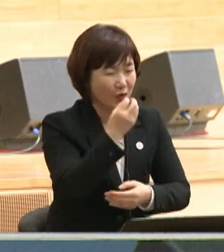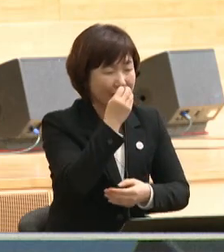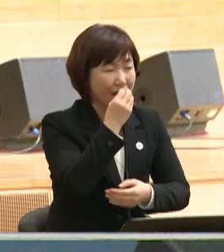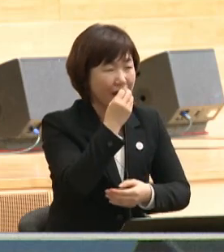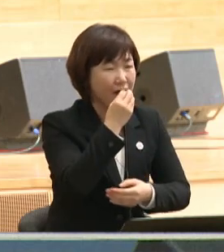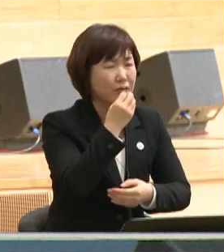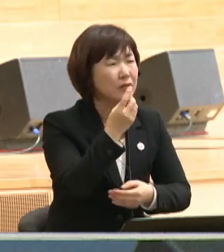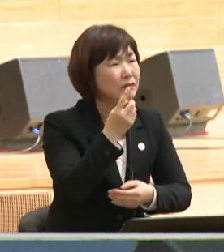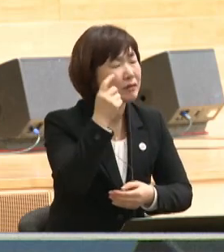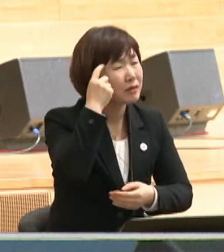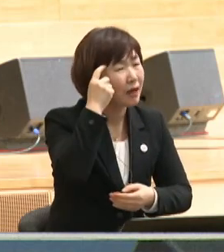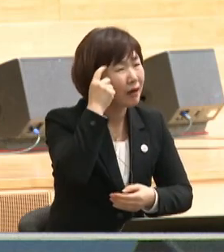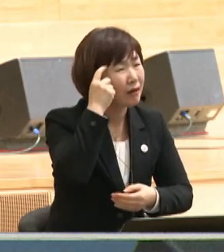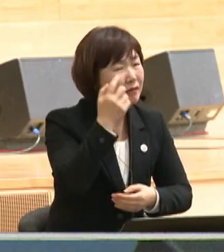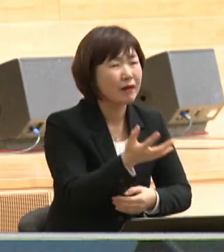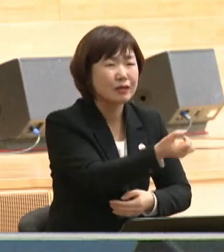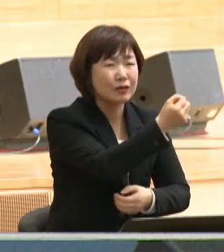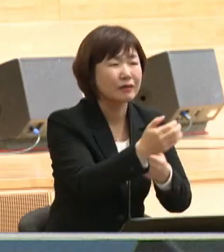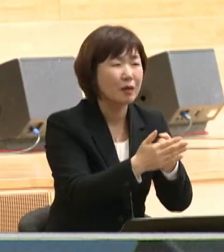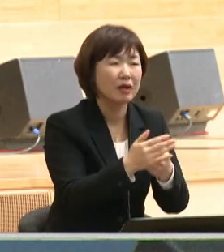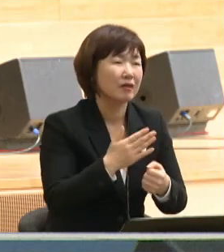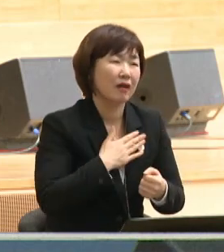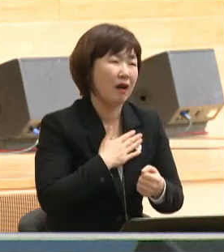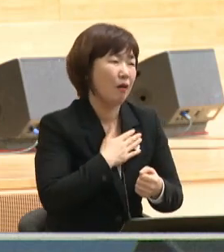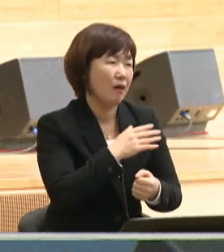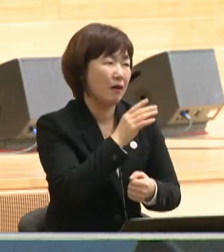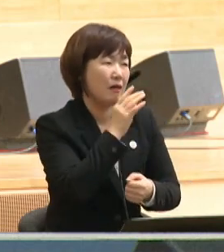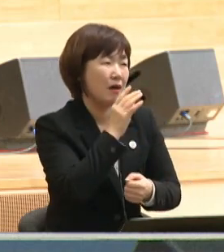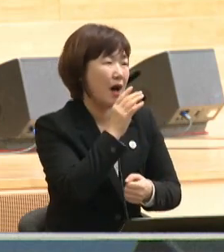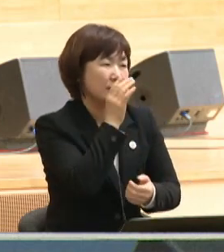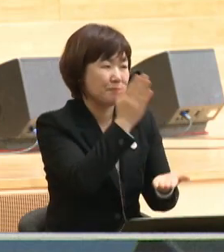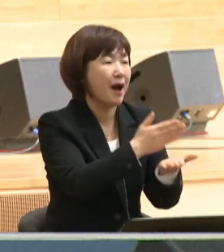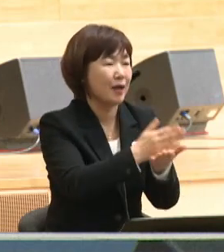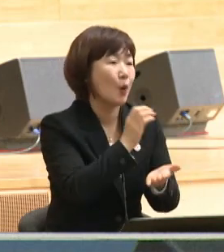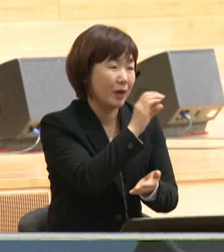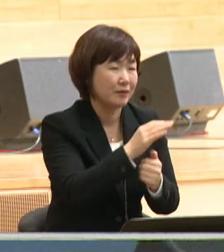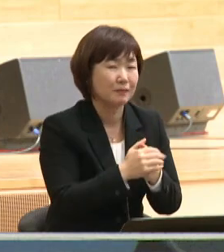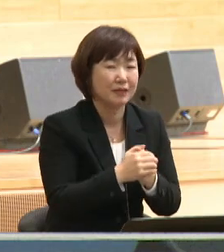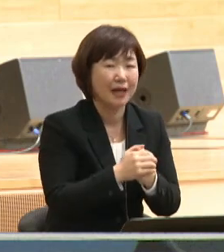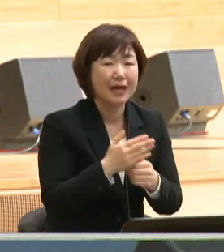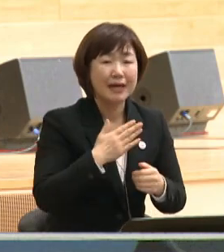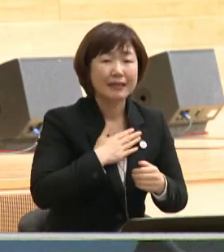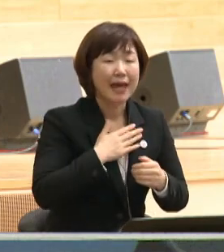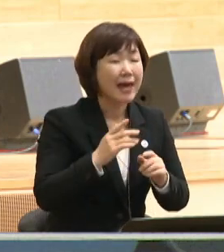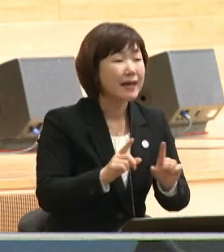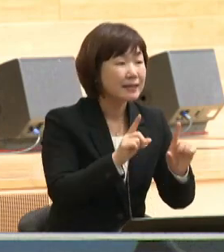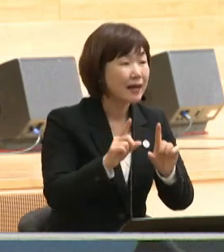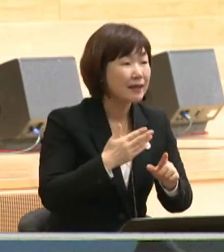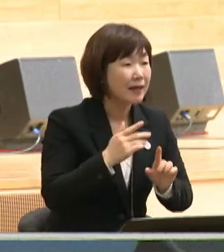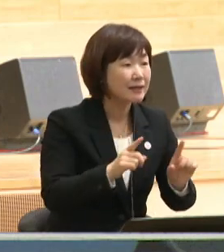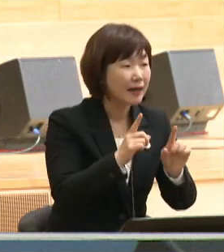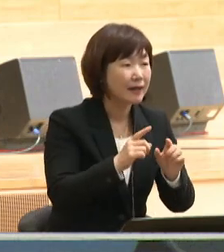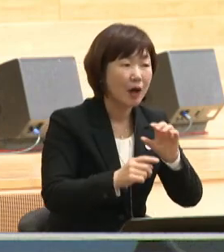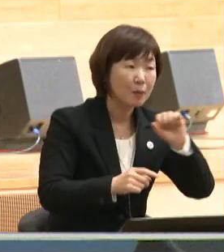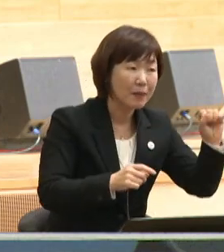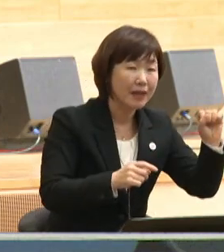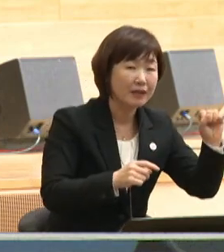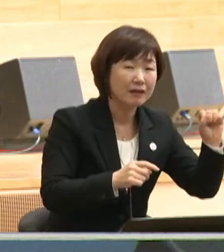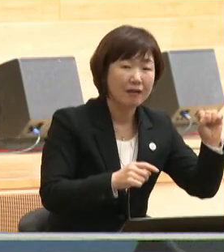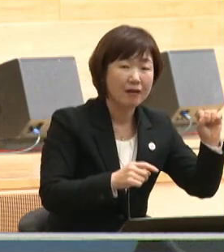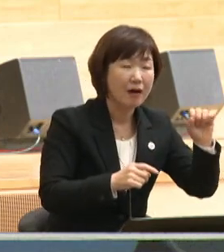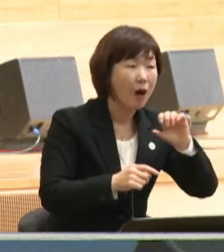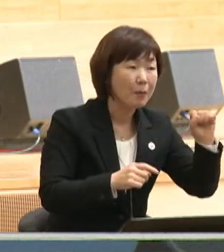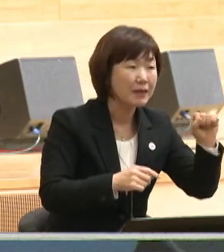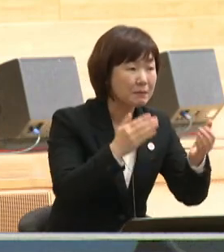것이라는 그런 생각이 있었기 때문에 제가 말렸어요 여러분 자기 생활에 얽매이지 않는다는 것은이 세상의 일들을 모두